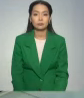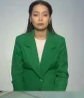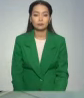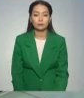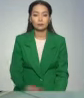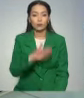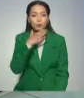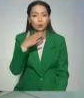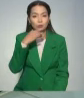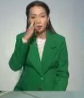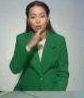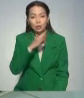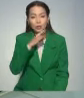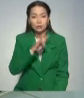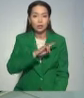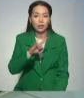хорошо